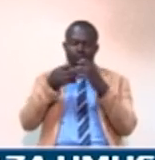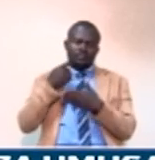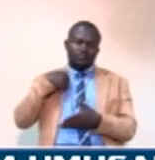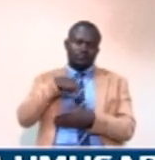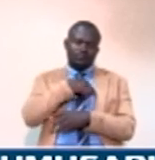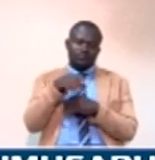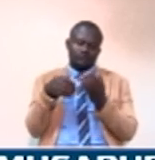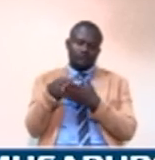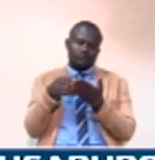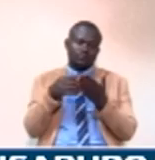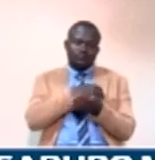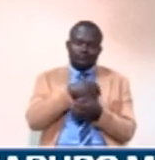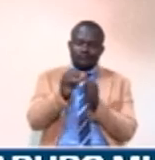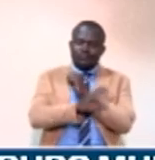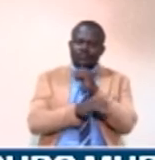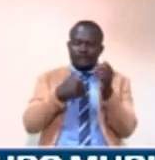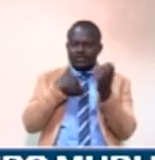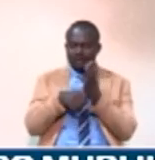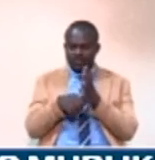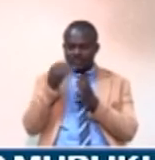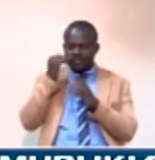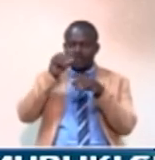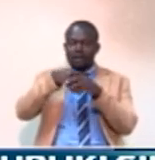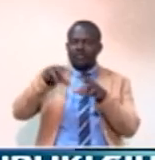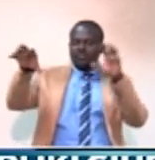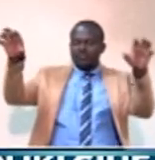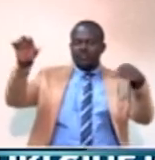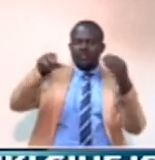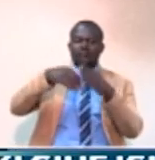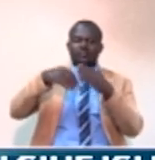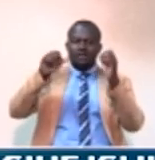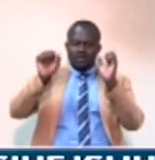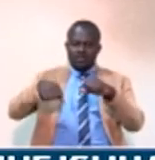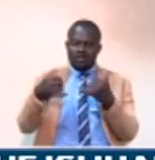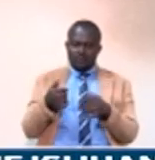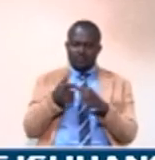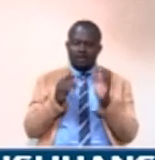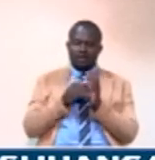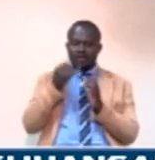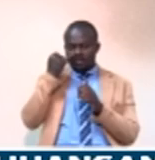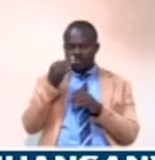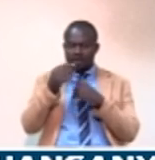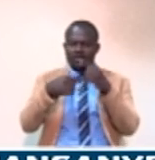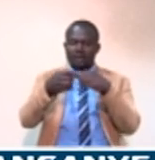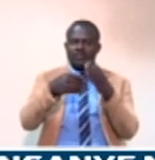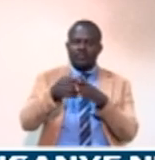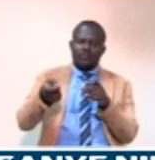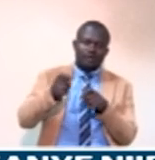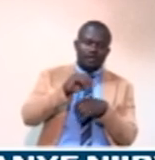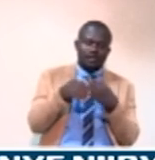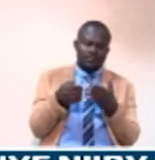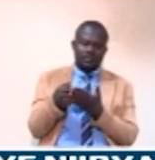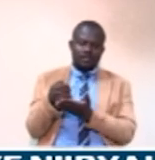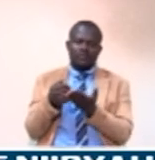n'ubukungu bw'igihugu bazaharira. Nimba kuba twajya mu ntara mu yindi aka kanya bishoboka, ariko bikomeje kwiyongera. Iyo bikomeje